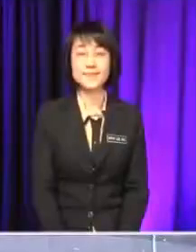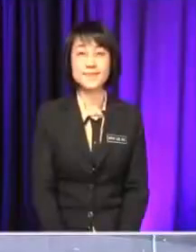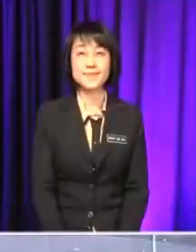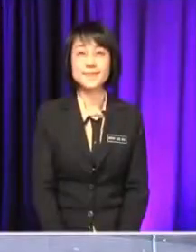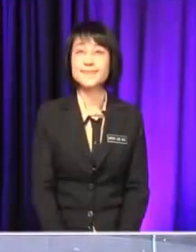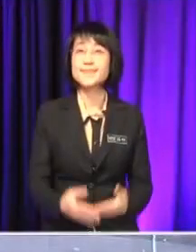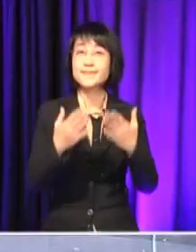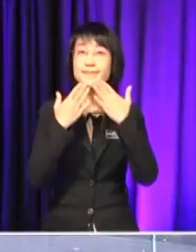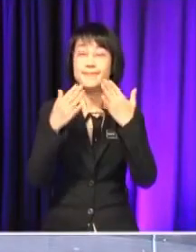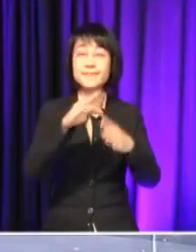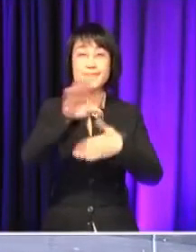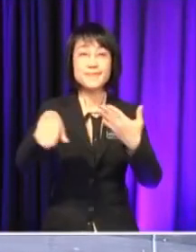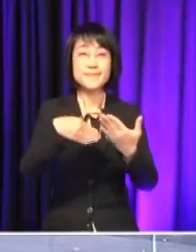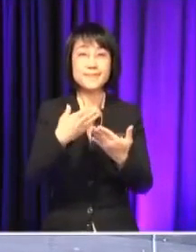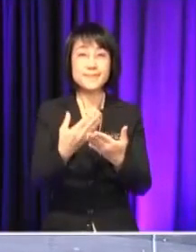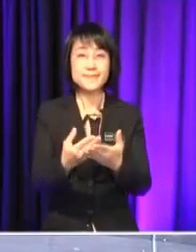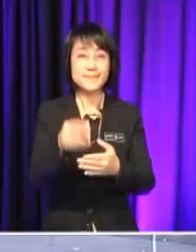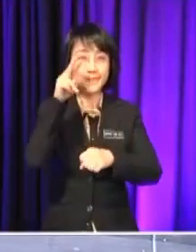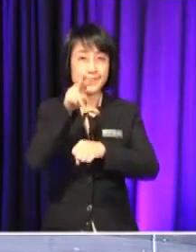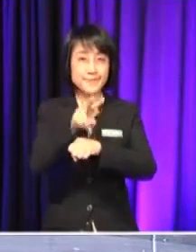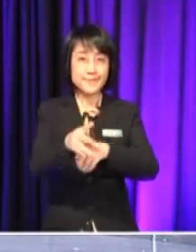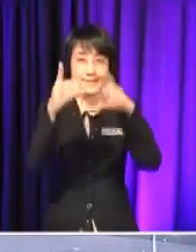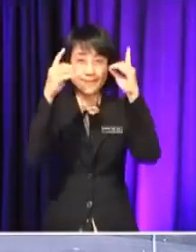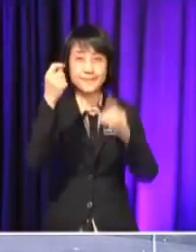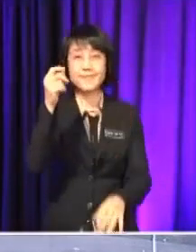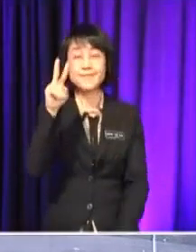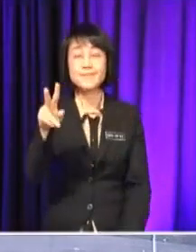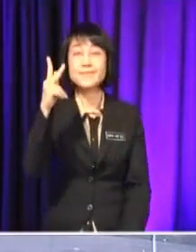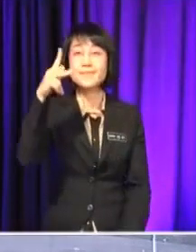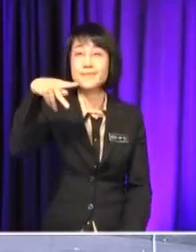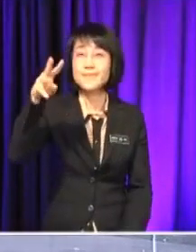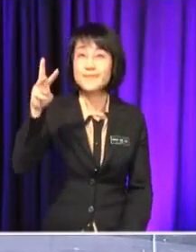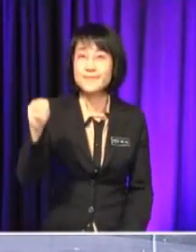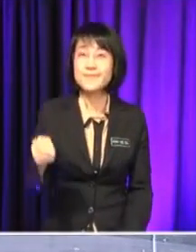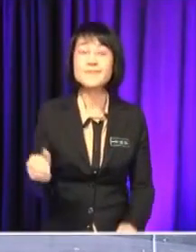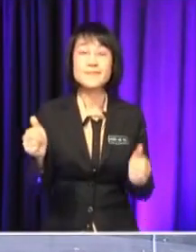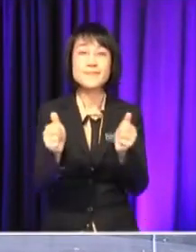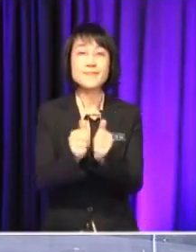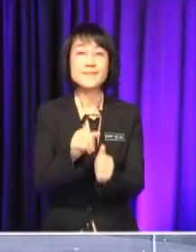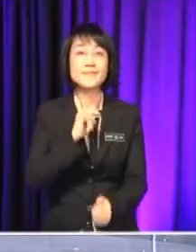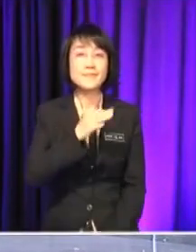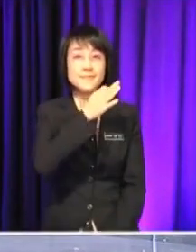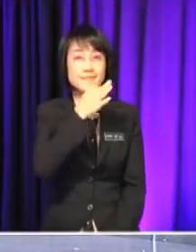terima kasih kepada semua yang sudah menonton di TV KPM dalam Menengah Atas masih lagi bisa menegangbang